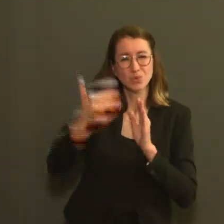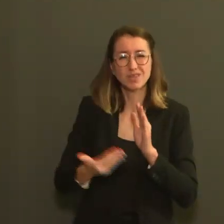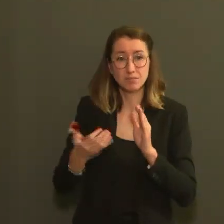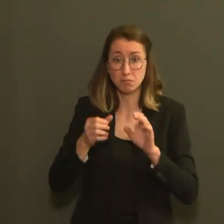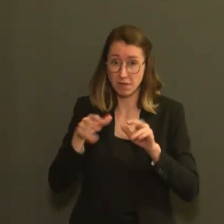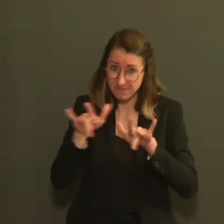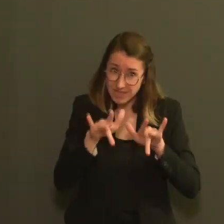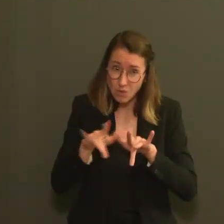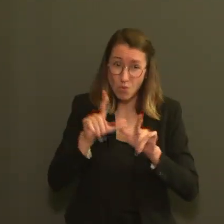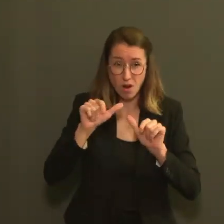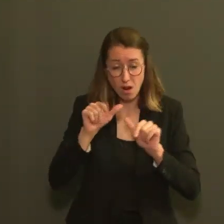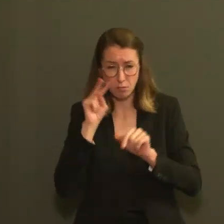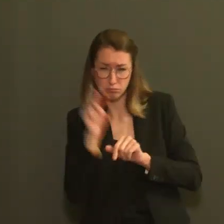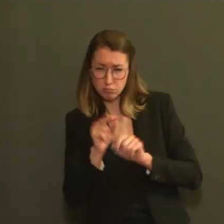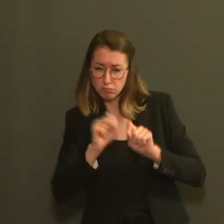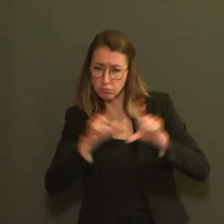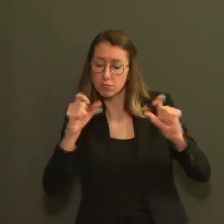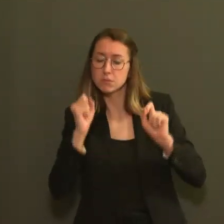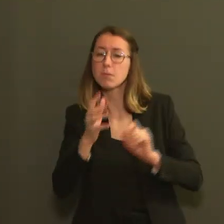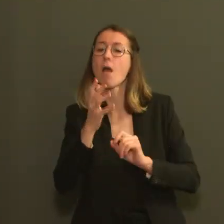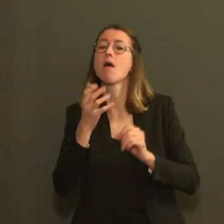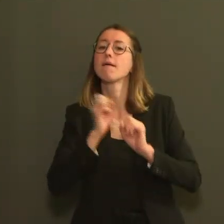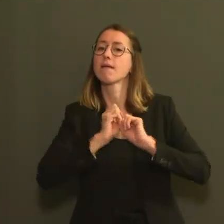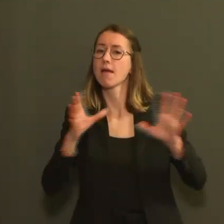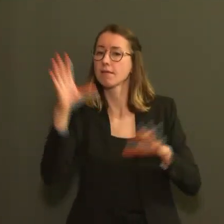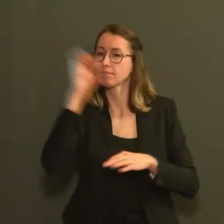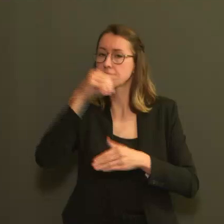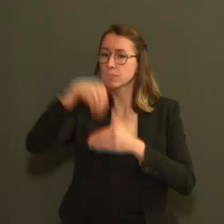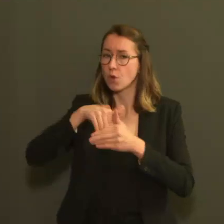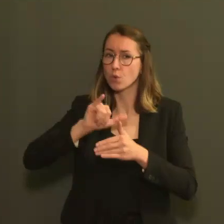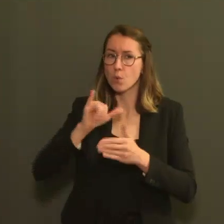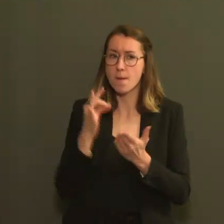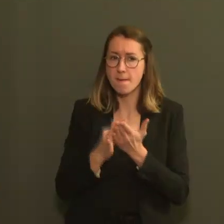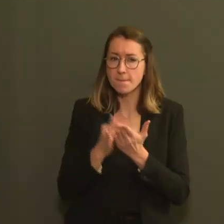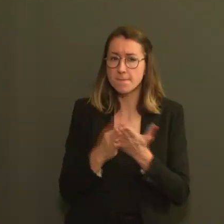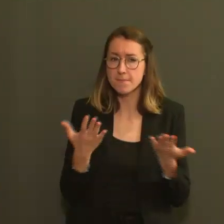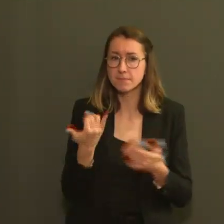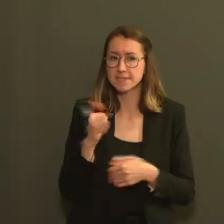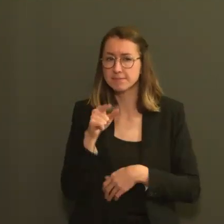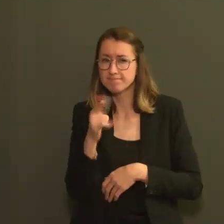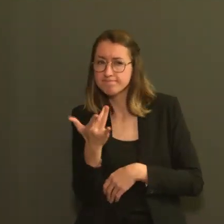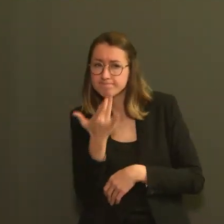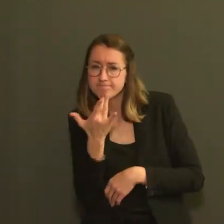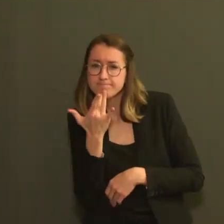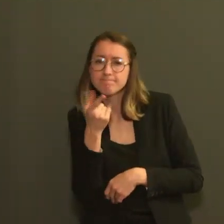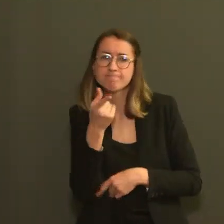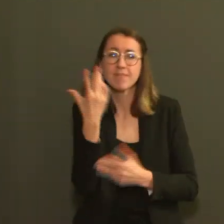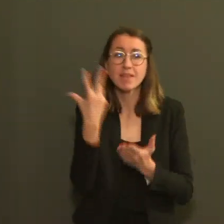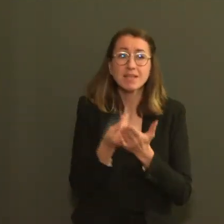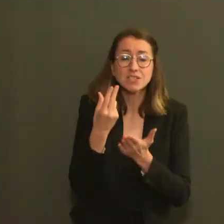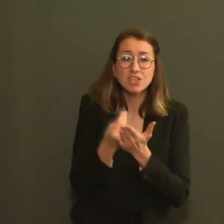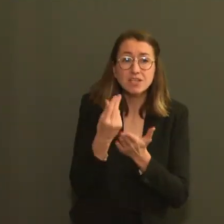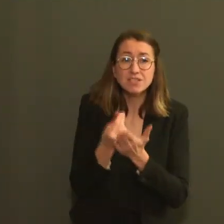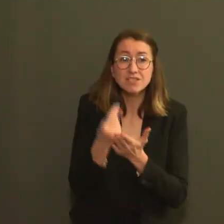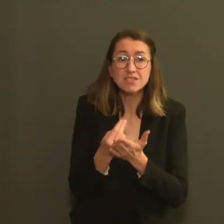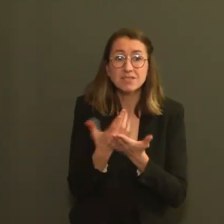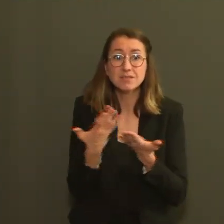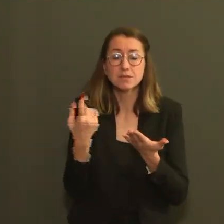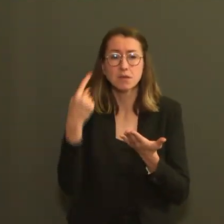souhaitent l'installer, je reviens au début de mon intervention. Ce n'est pas parce que vous allez installer cette app qu'il ne faut plus respecter les autres